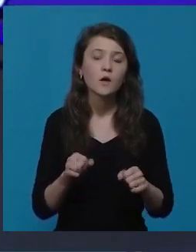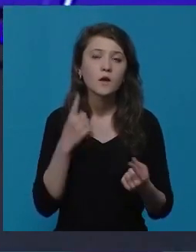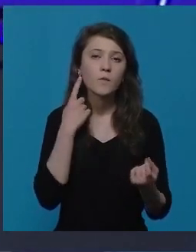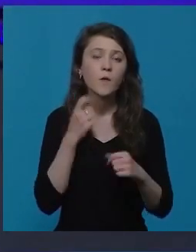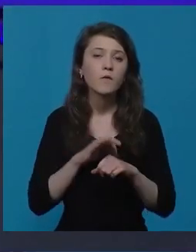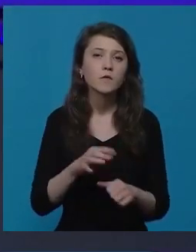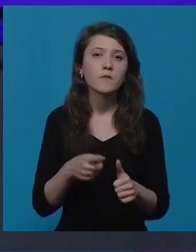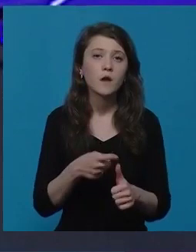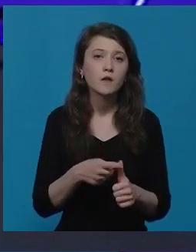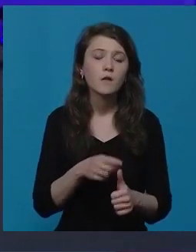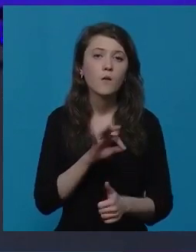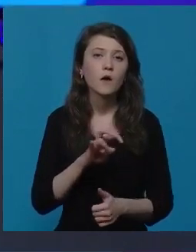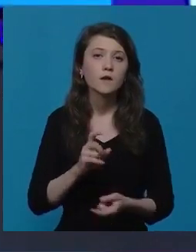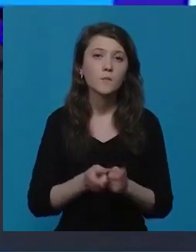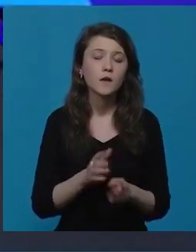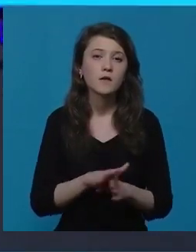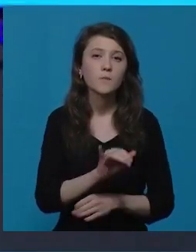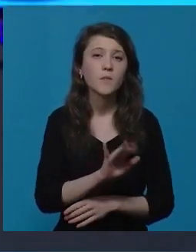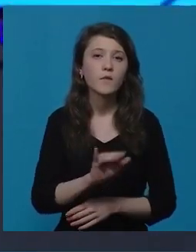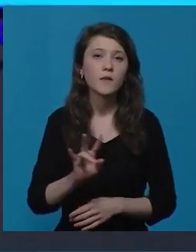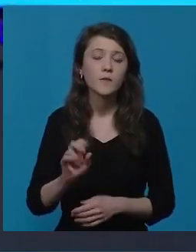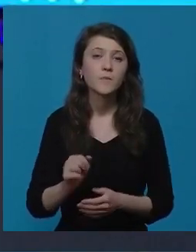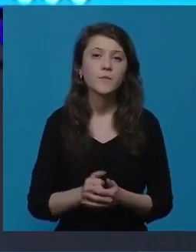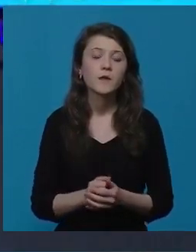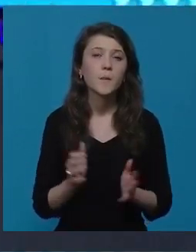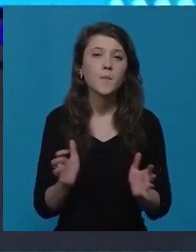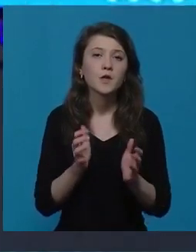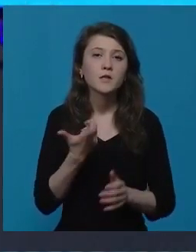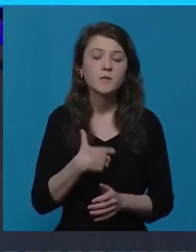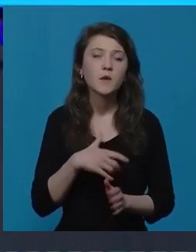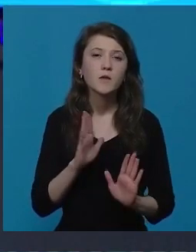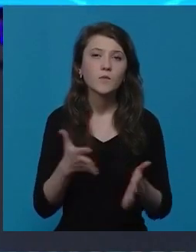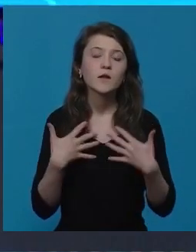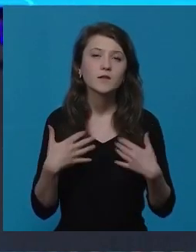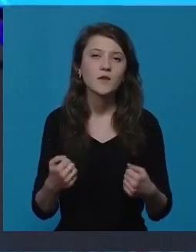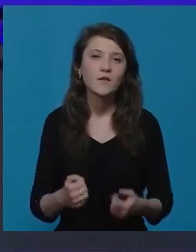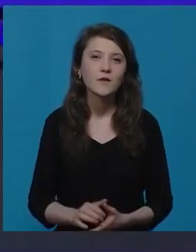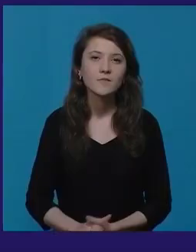звати Олена Ваховська. На жестову мову перекладала Івана Черняєва. Бережіть себе і будьте здорові!